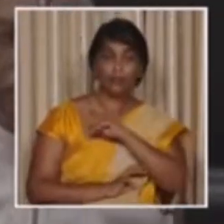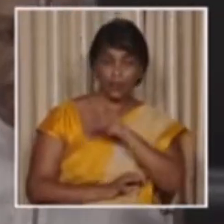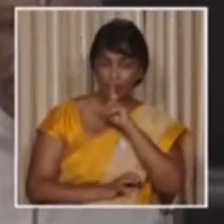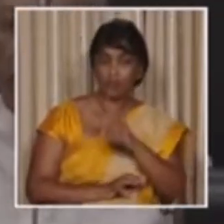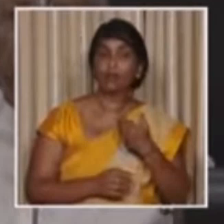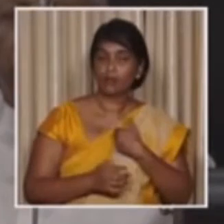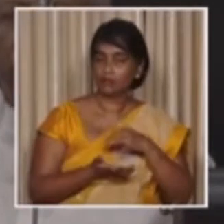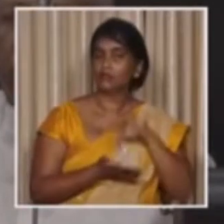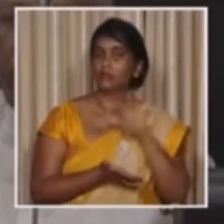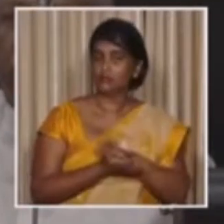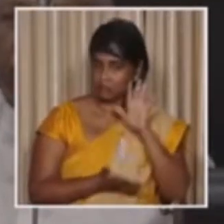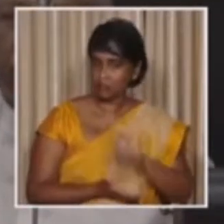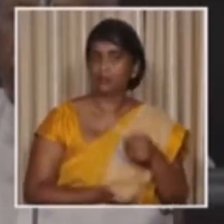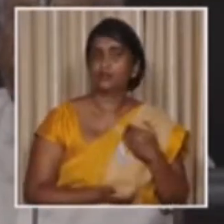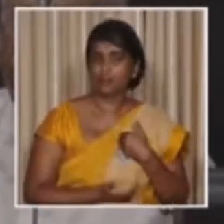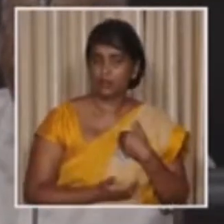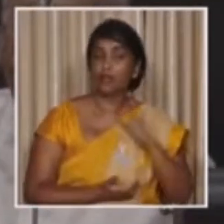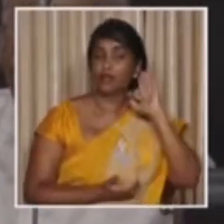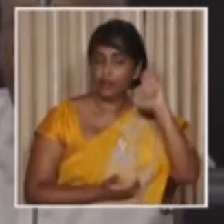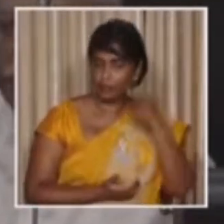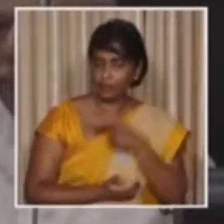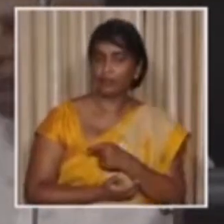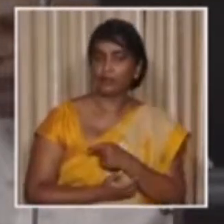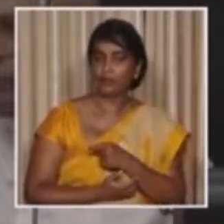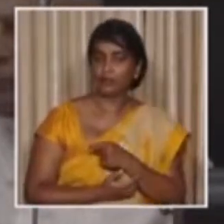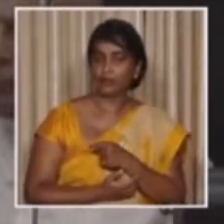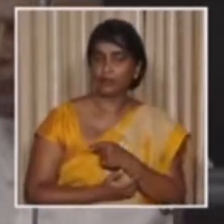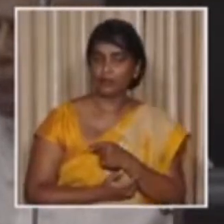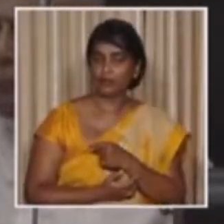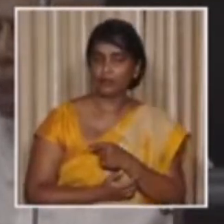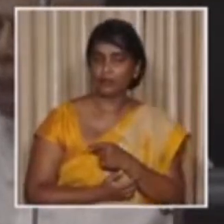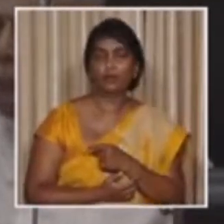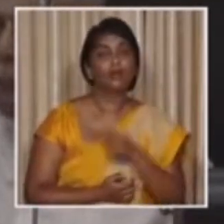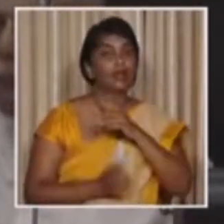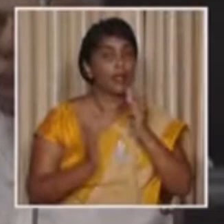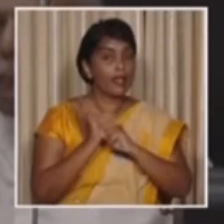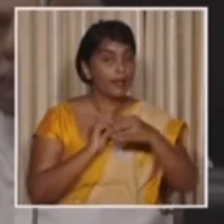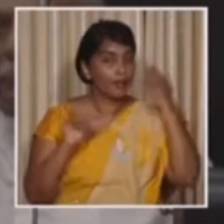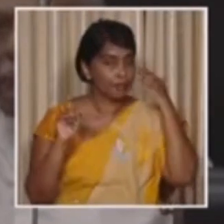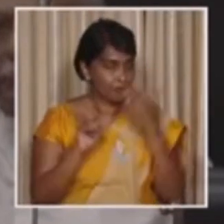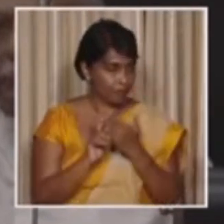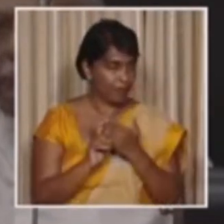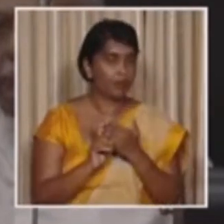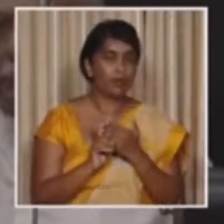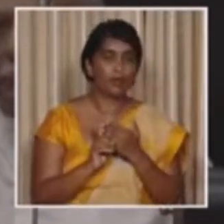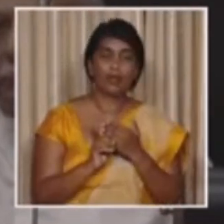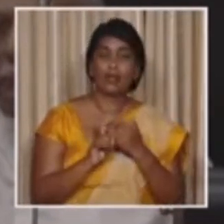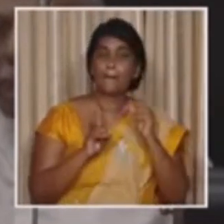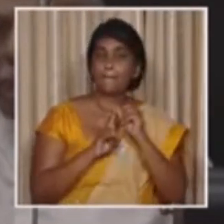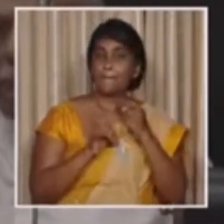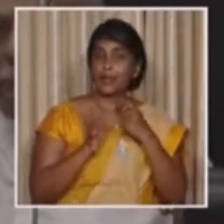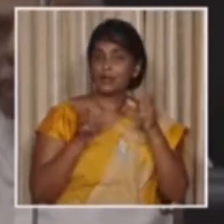අපි තීරණයක් අරගත්තා විශේෂයෙන්ම මේ ණය පිළිබඳ පැරිස්